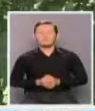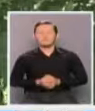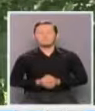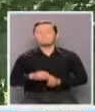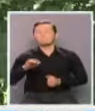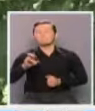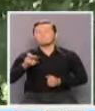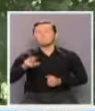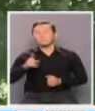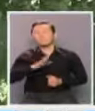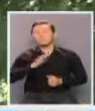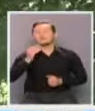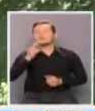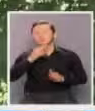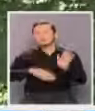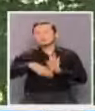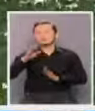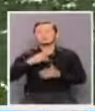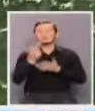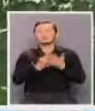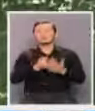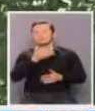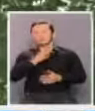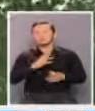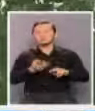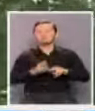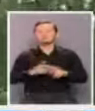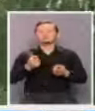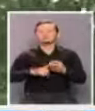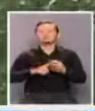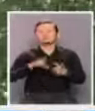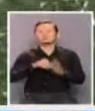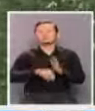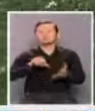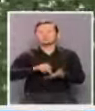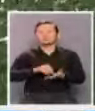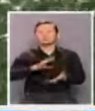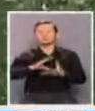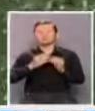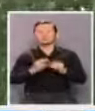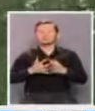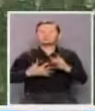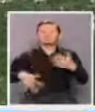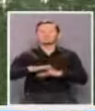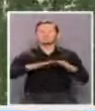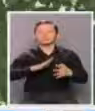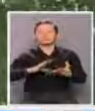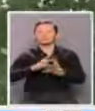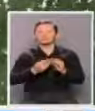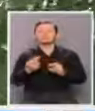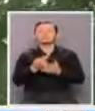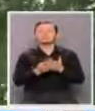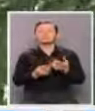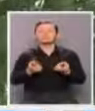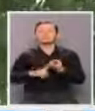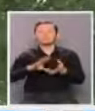Табылды аға с детства любил рисовать. Он выражает свое искусство через живопись, рисуя свое родное село, показывая через свои картины